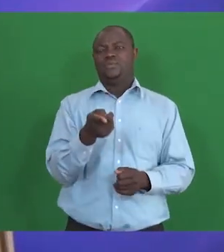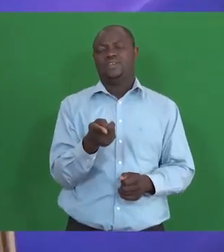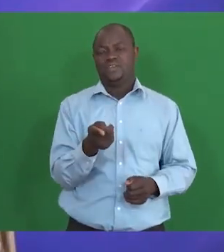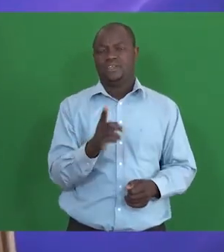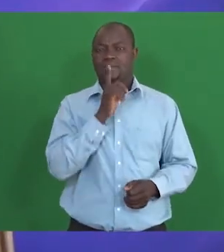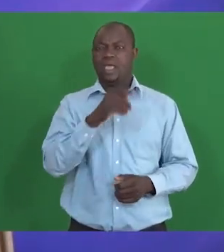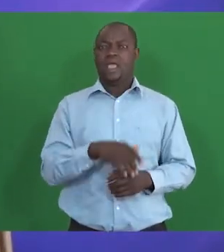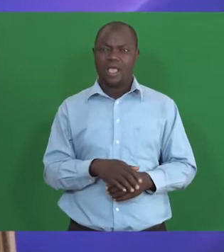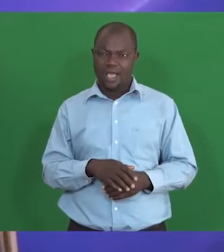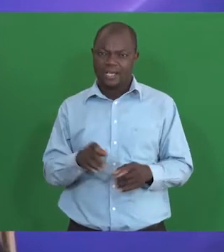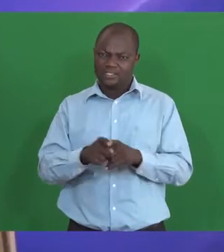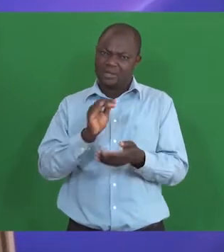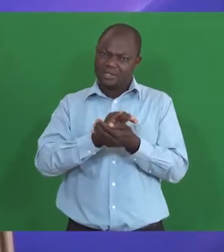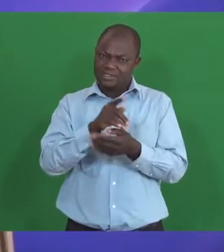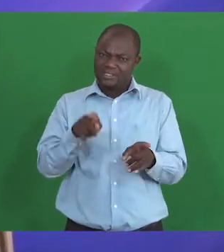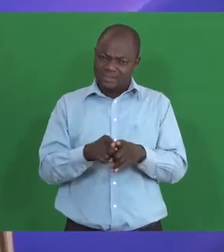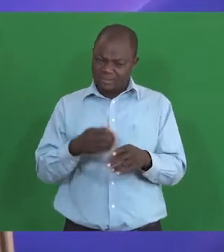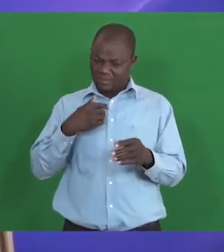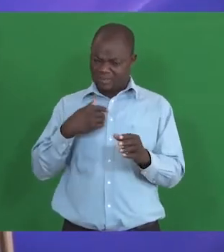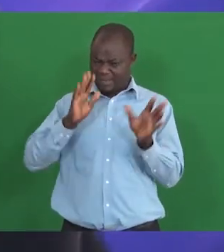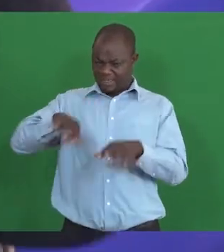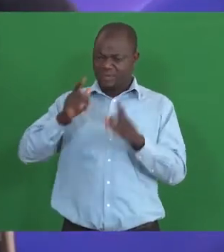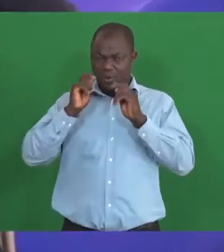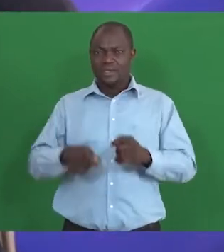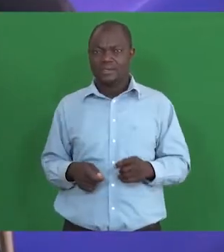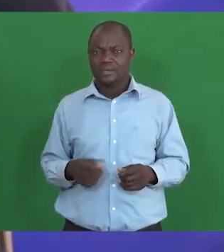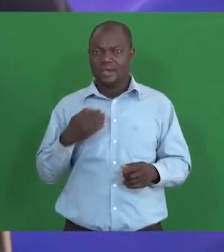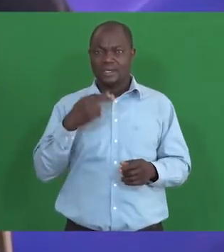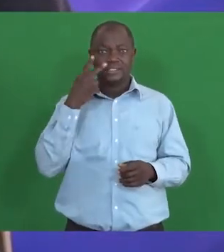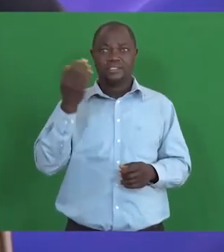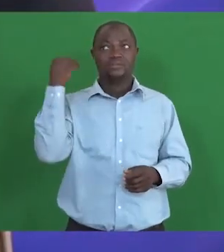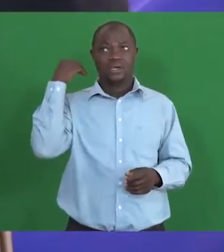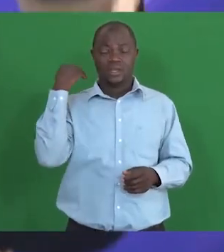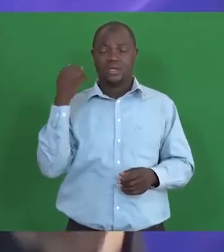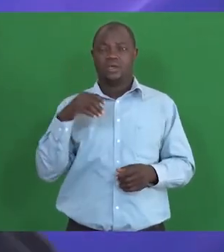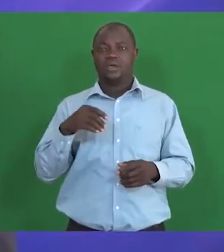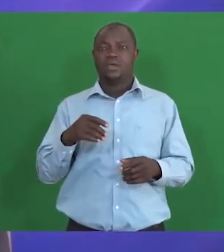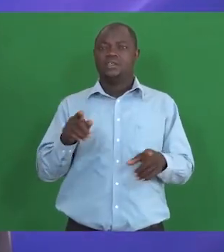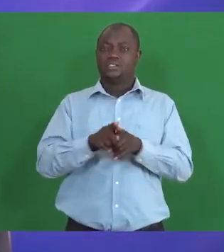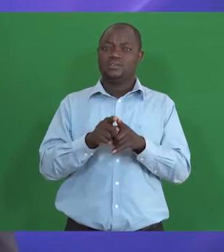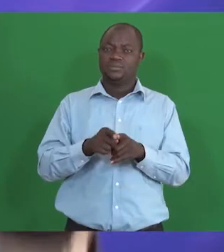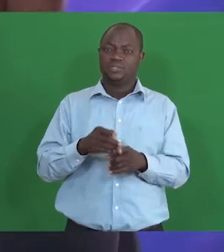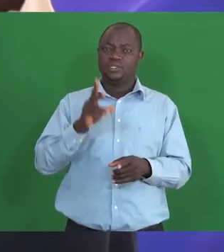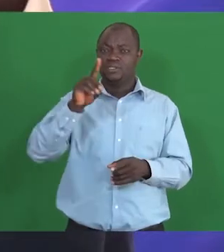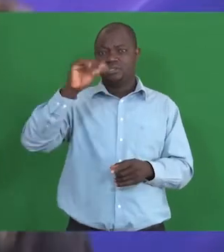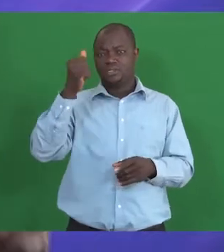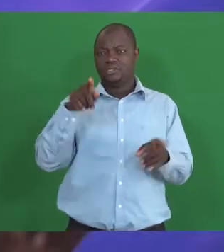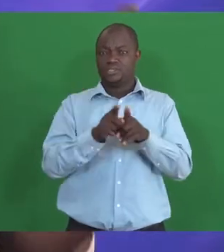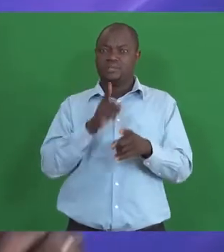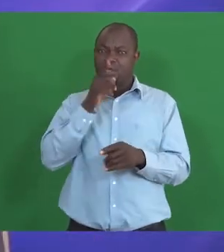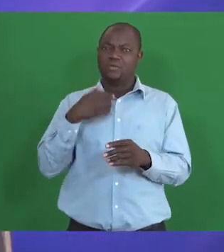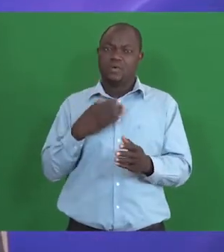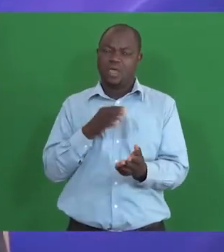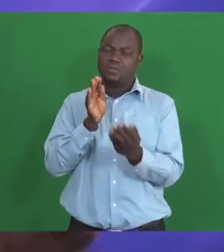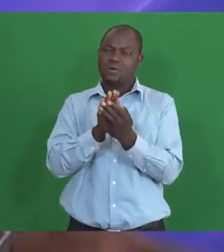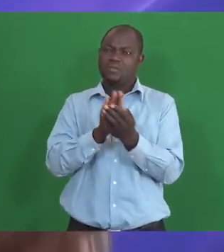shondo. Kuti aevaka, chikaranga chino sara nani. Ndaka mbona rimwe gore, wana mjiti wakati koka shikanza, andei, tukuda unoteta mvura pa